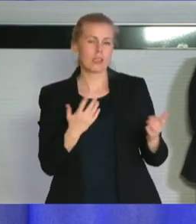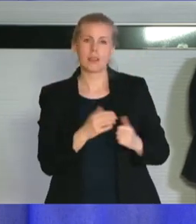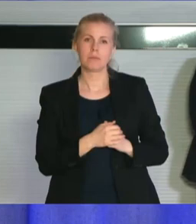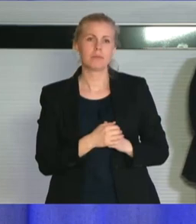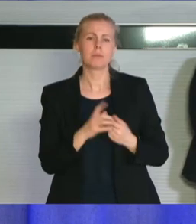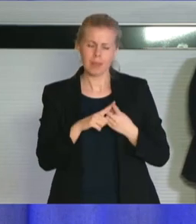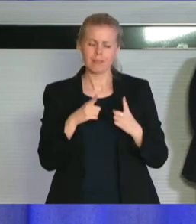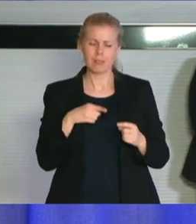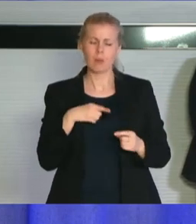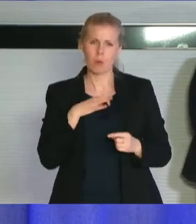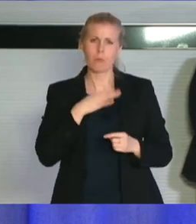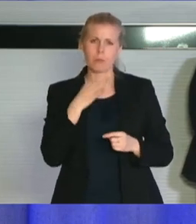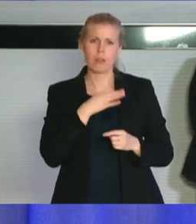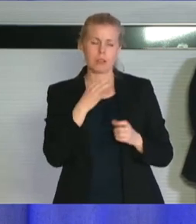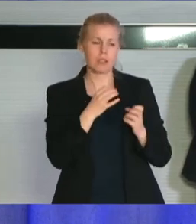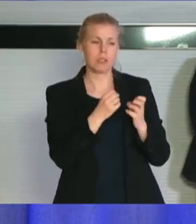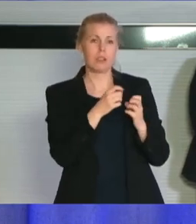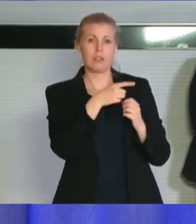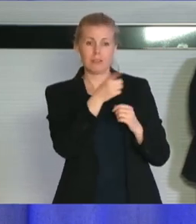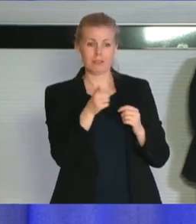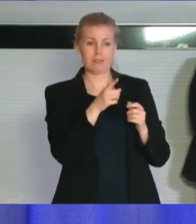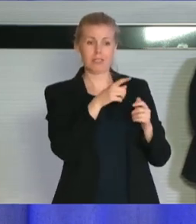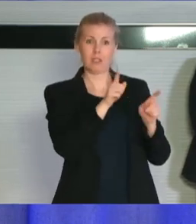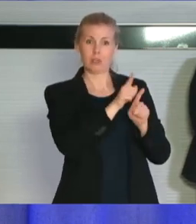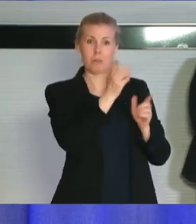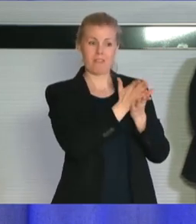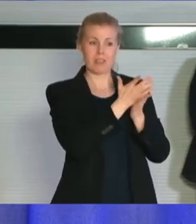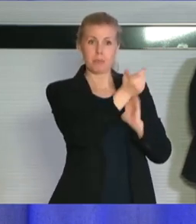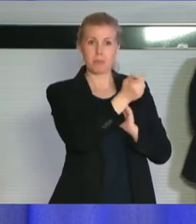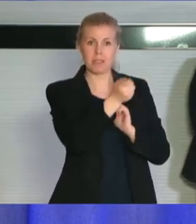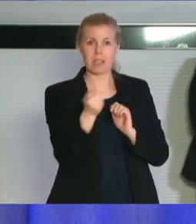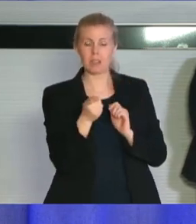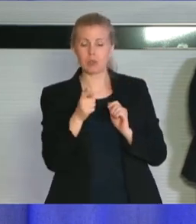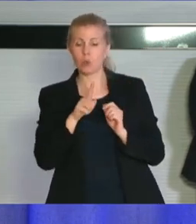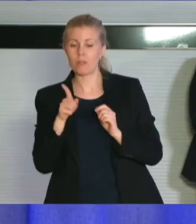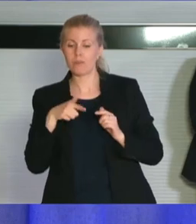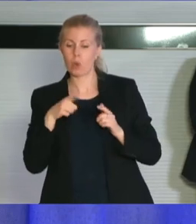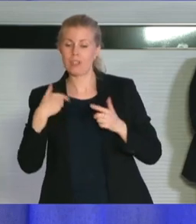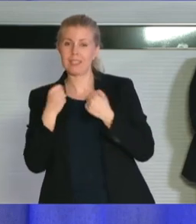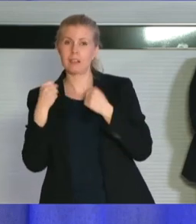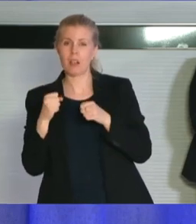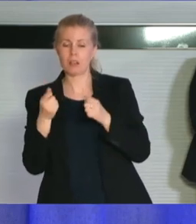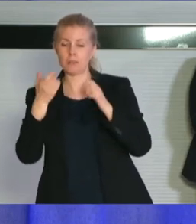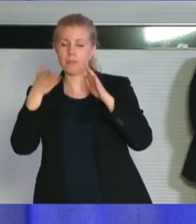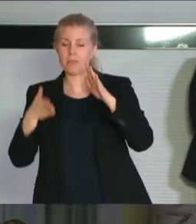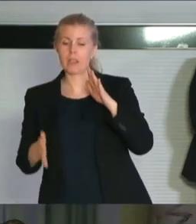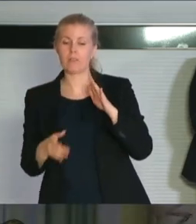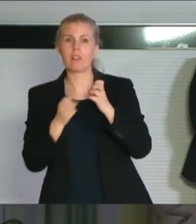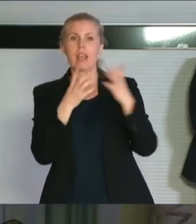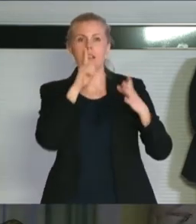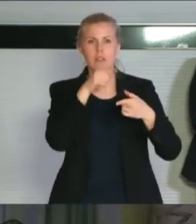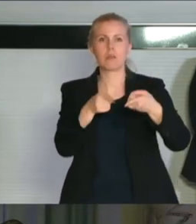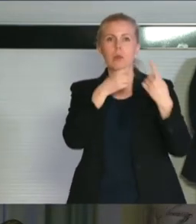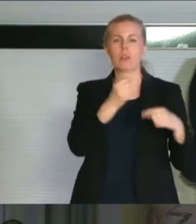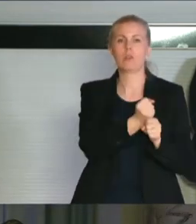for ganske mange av disse som nå er permittert, at med en gang vi begynner å kunne løse opp, så vil mange av de kunne gå tilbake igjen på jobb. Men har ikke dette litt å